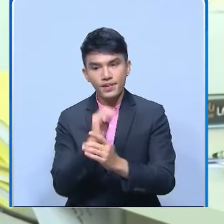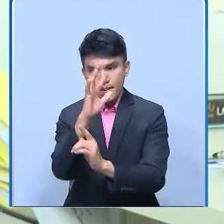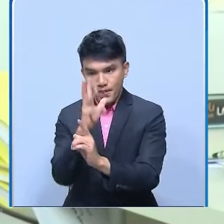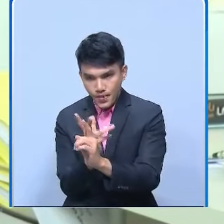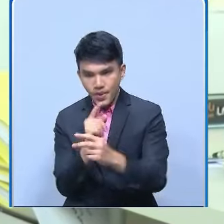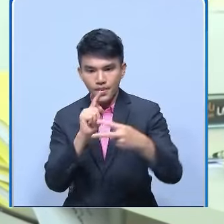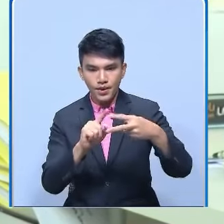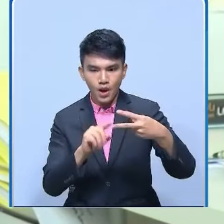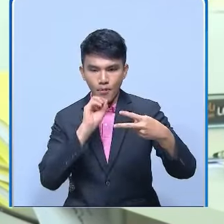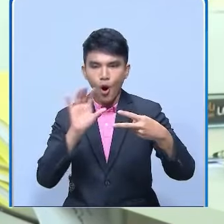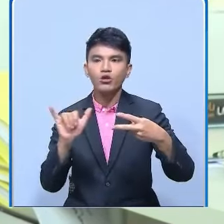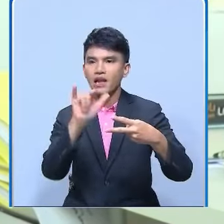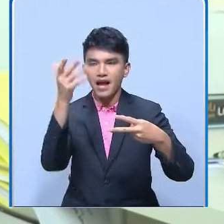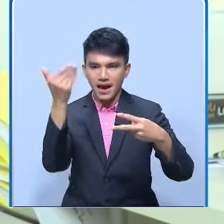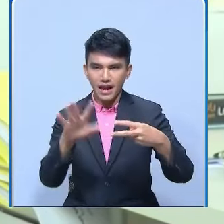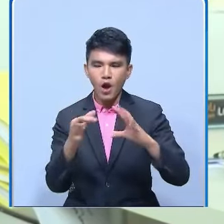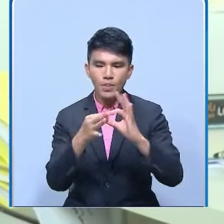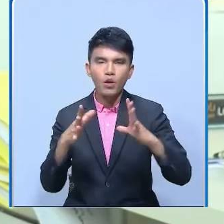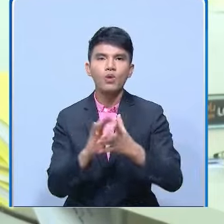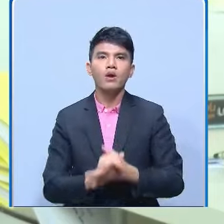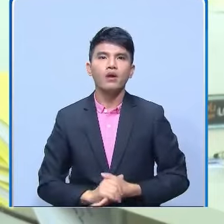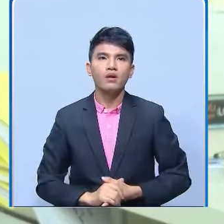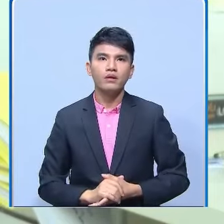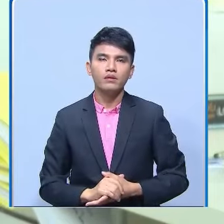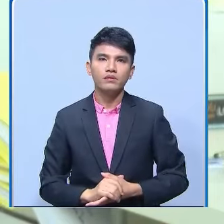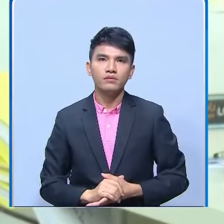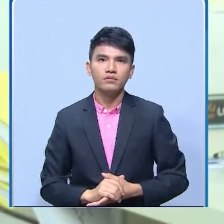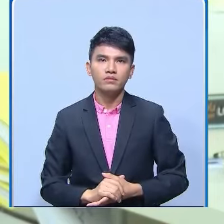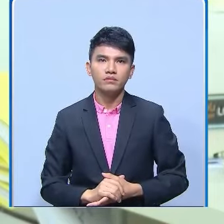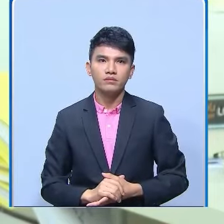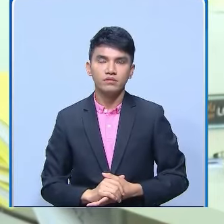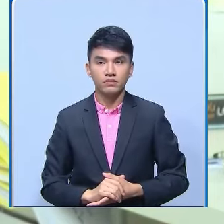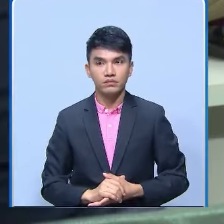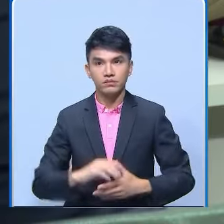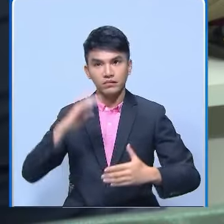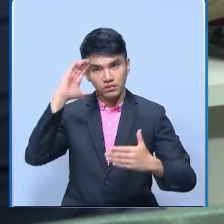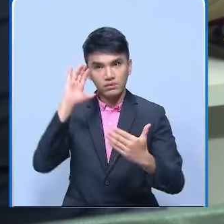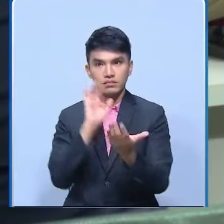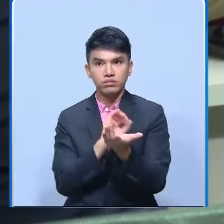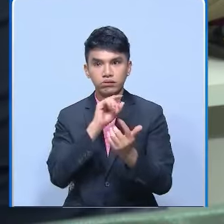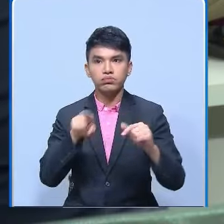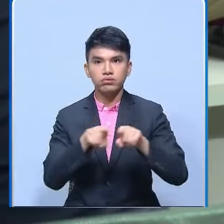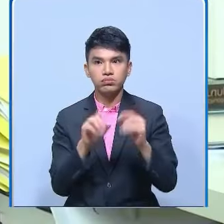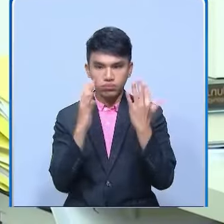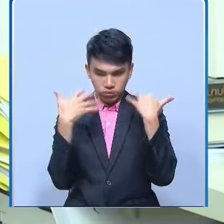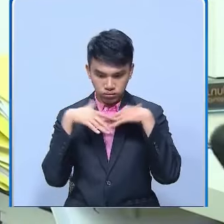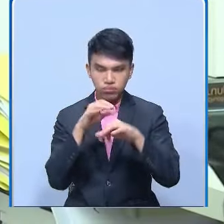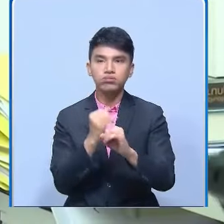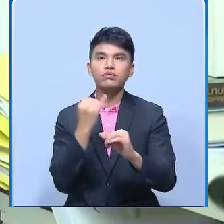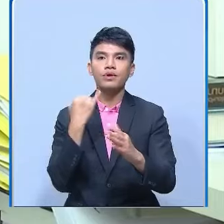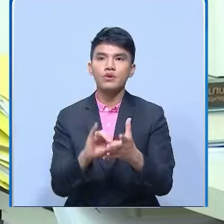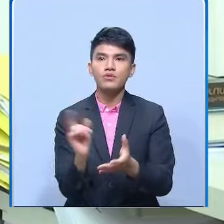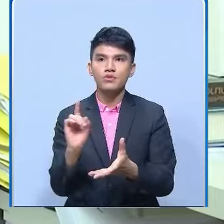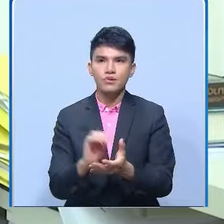ญาติเแล้วบอกว่านะไม่ต้องเป็นกังวลตำรวจบอกอีกว่าคนที่ร่วมขบวนการเนี่ย